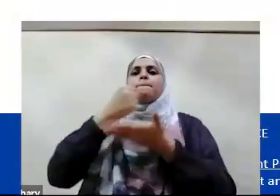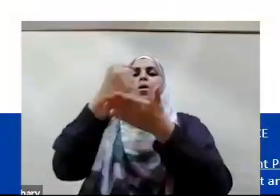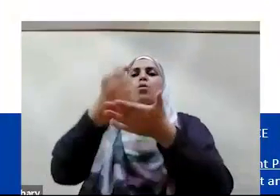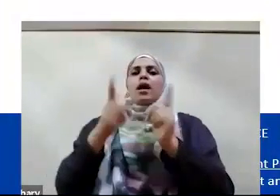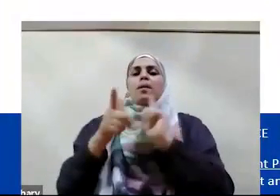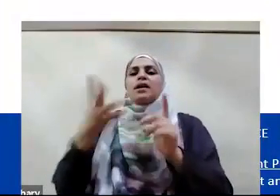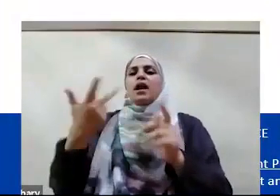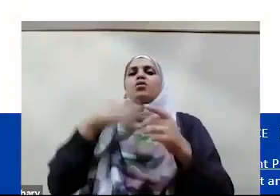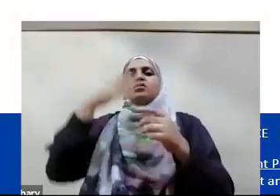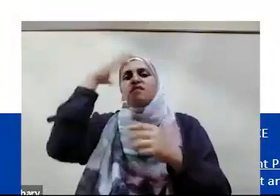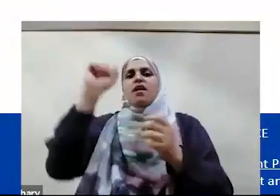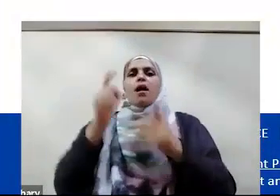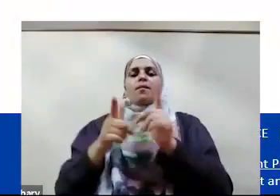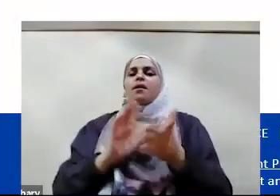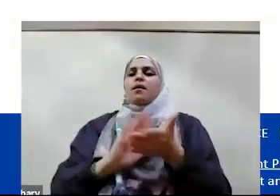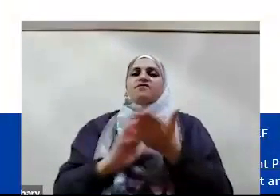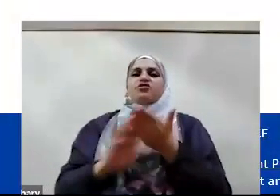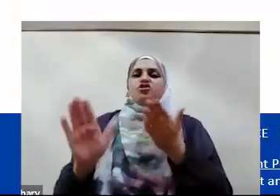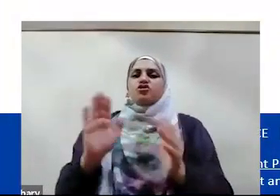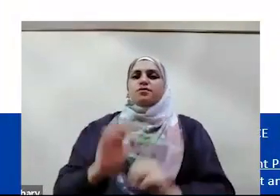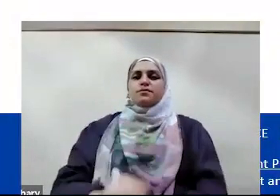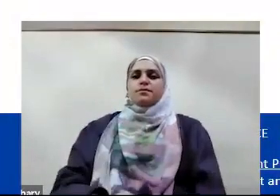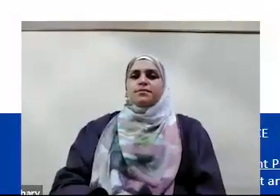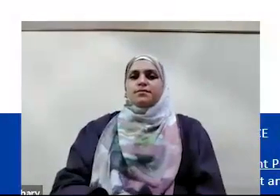الأمريكية، وهكذا.